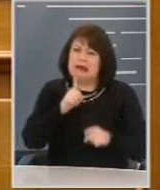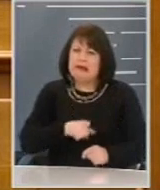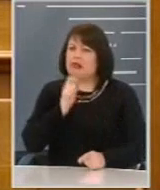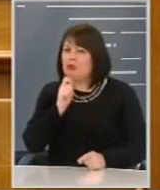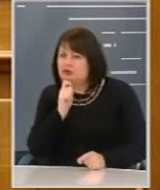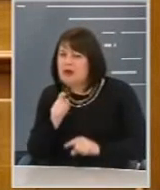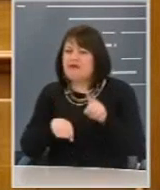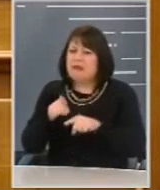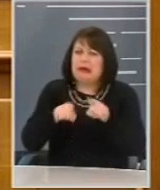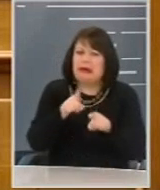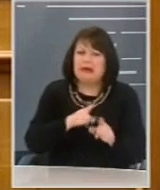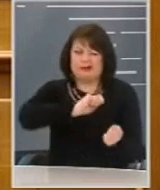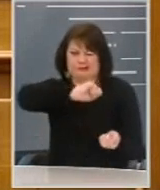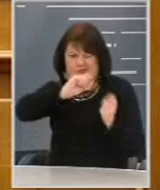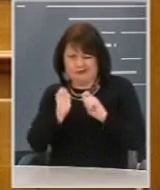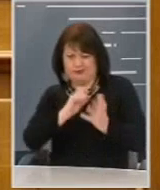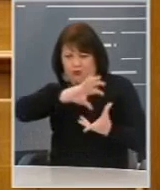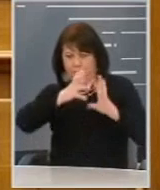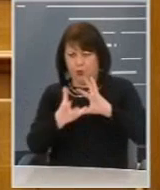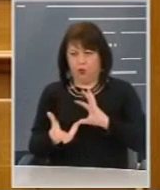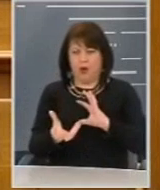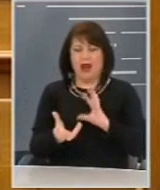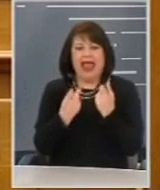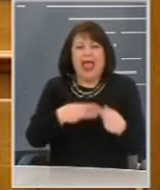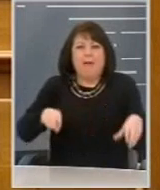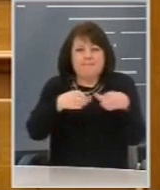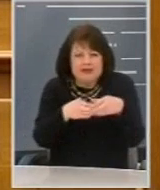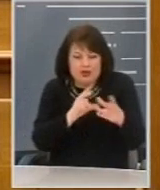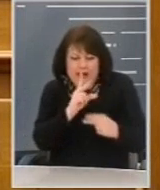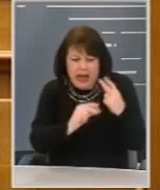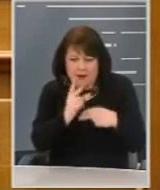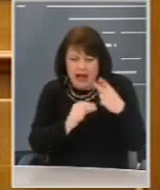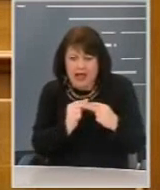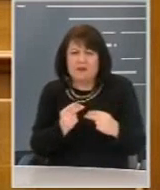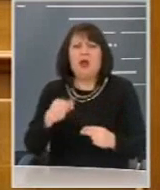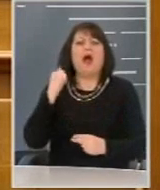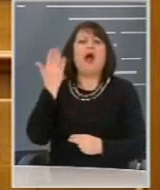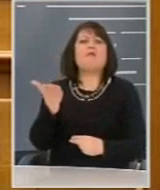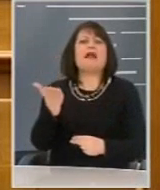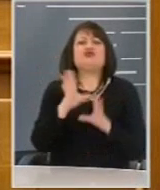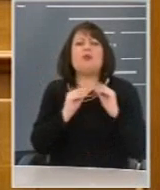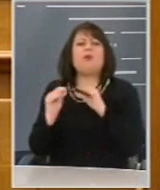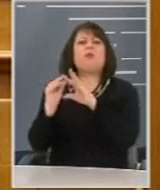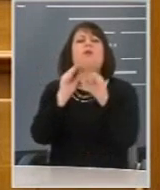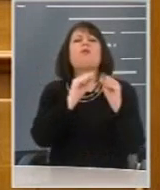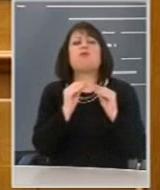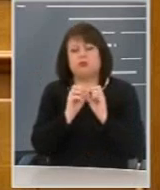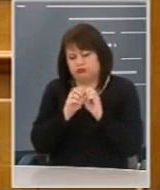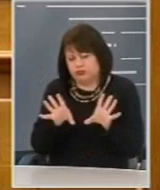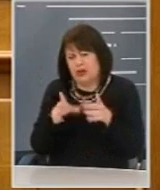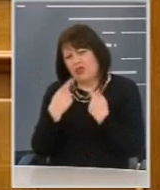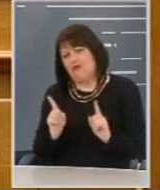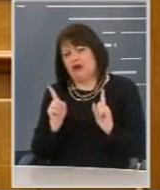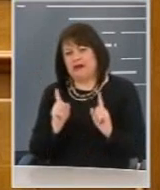είμαστε σίγουροι ότι θα τροποποιούσαν όλα αυτά που λέγαμε μέσα στην Εξεταστική Επιτροπή με τις συνηθισμένες διαρροές στο περιστήλιο. Στην